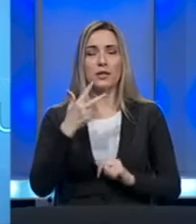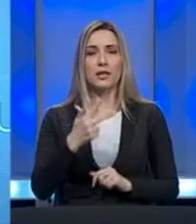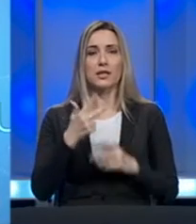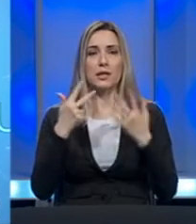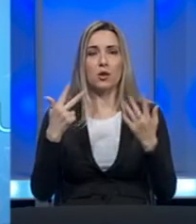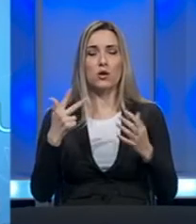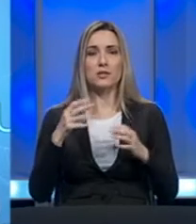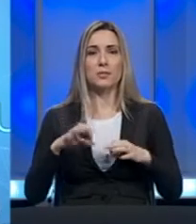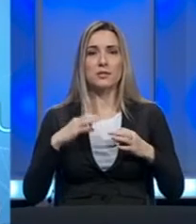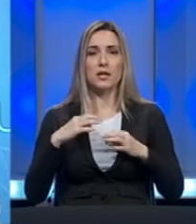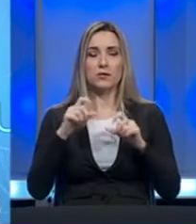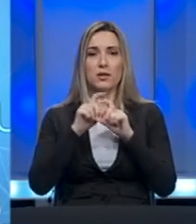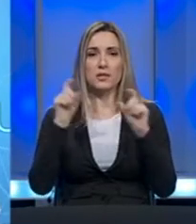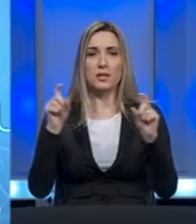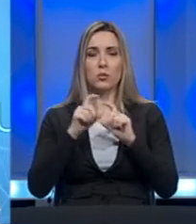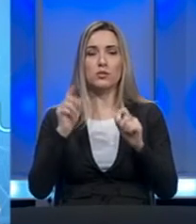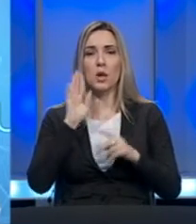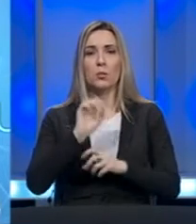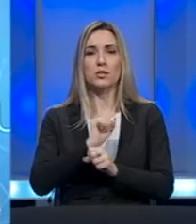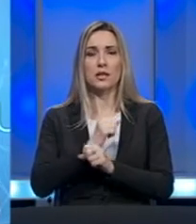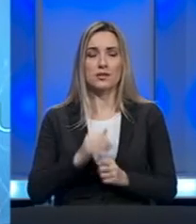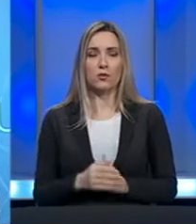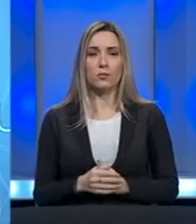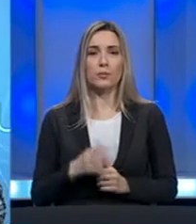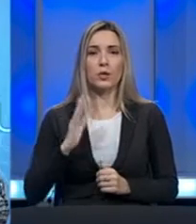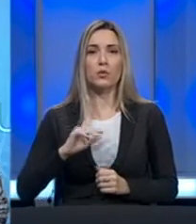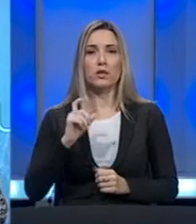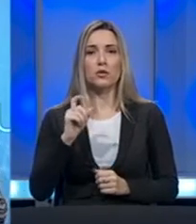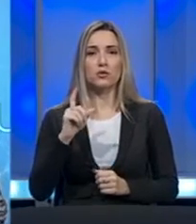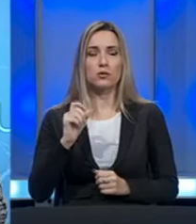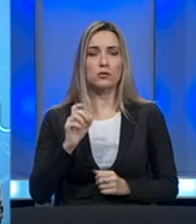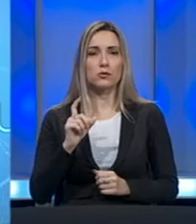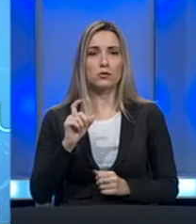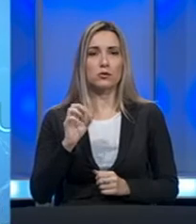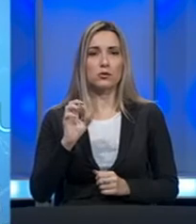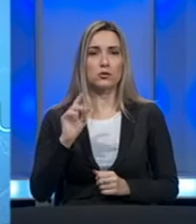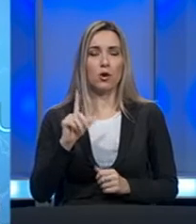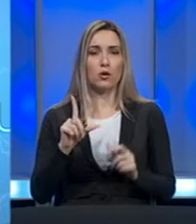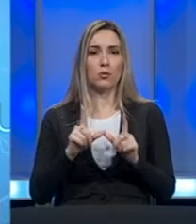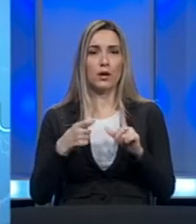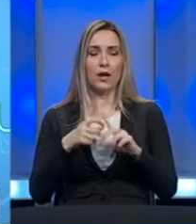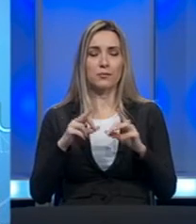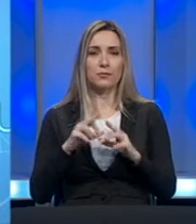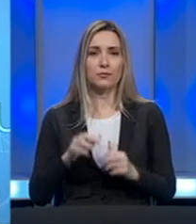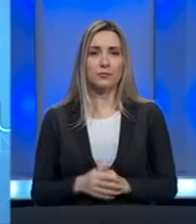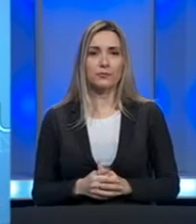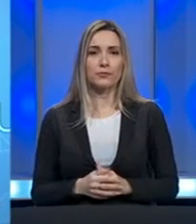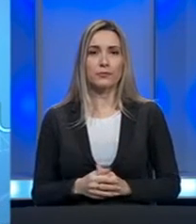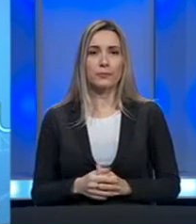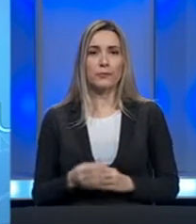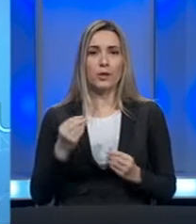38 zdravstvenih institucija u Bosni i Hercegovini. Gospodine Ćorluka, dobrodošli u Jutro za sve. Dobro jutro vama